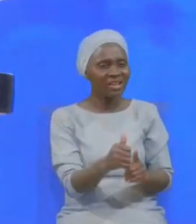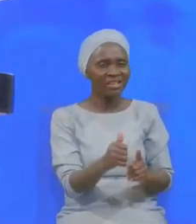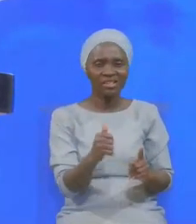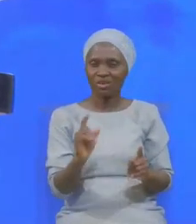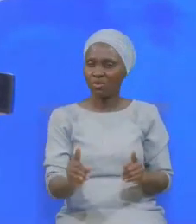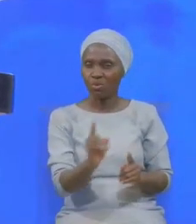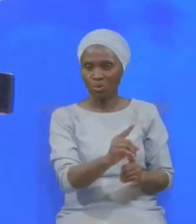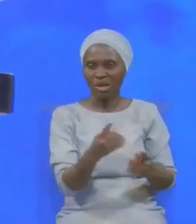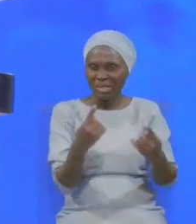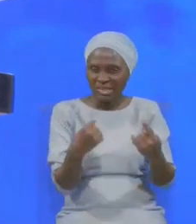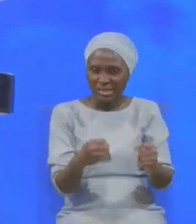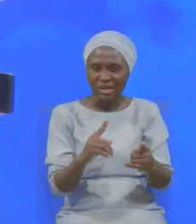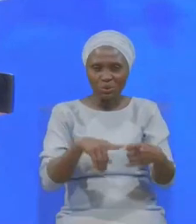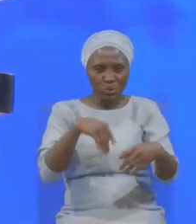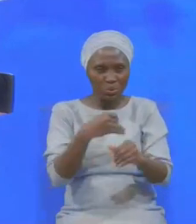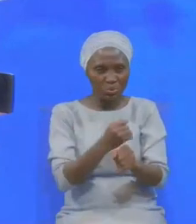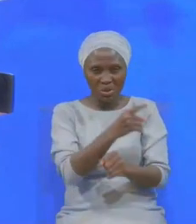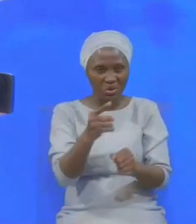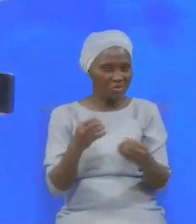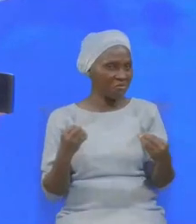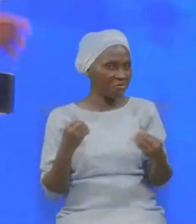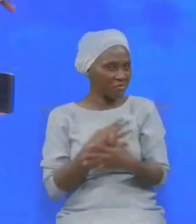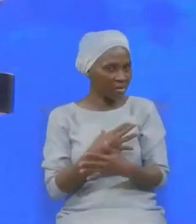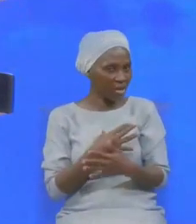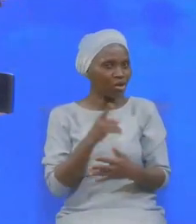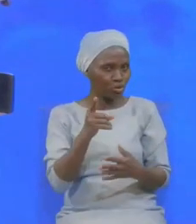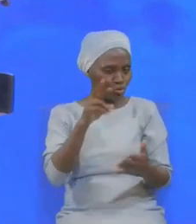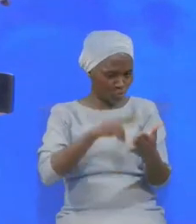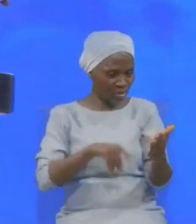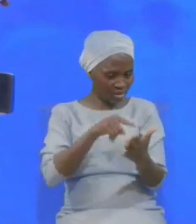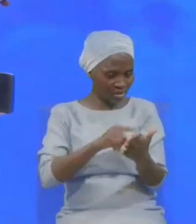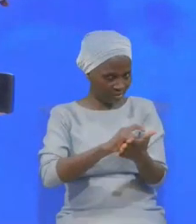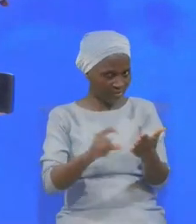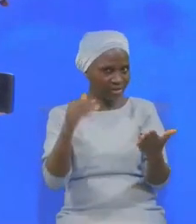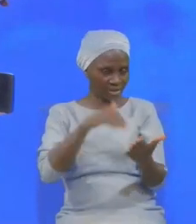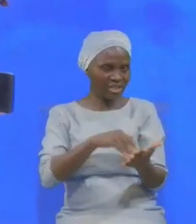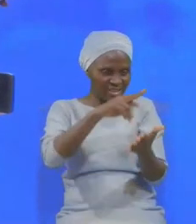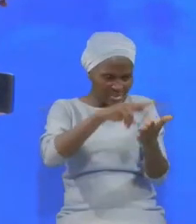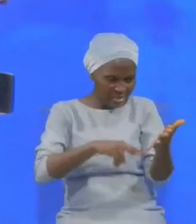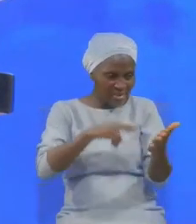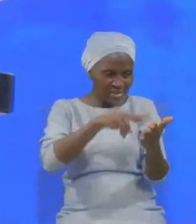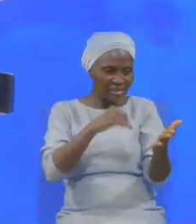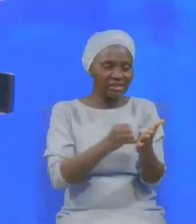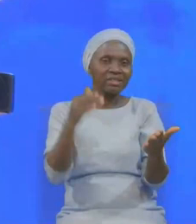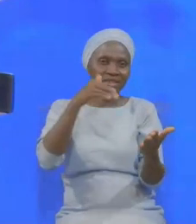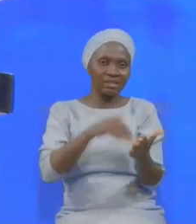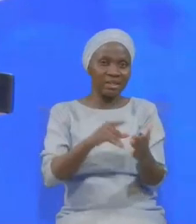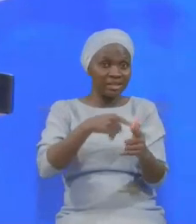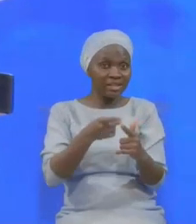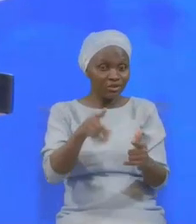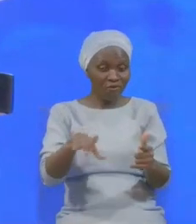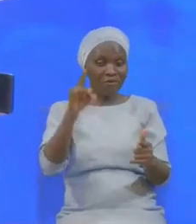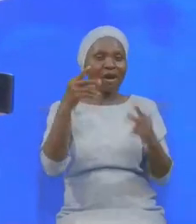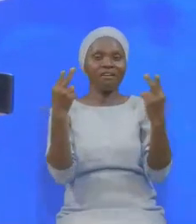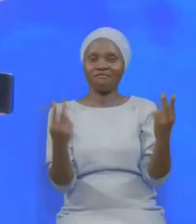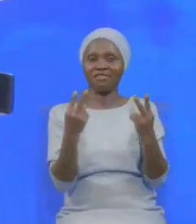vous menace, revenez à ce verset. Vous allez voir, vous aurez la victoire. Le